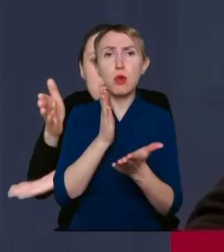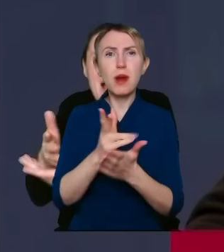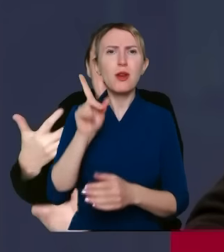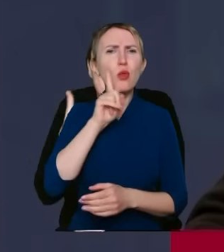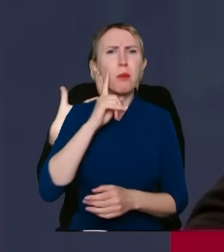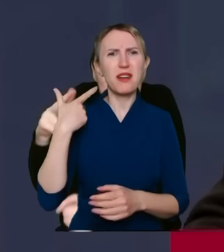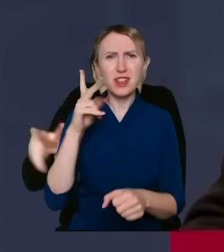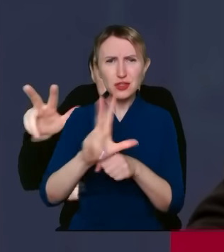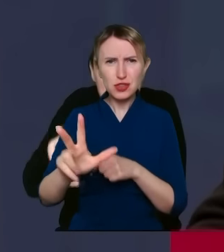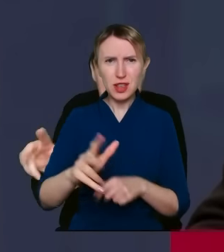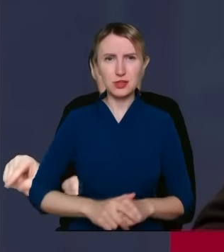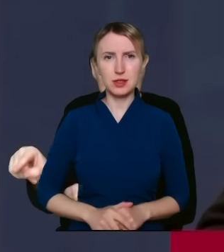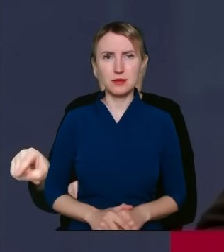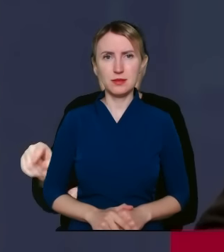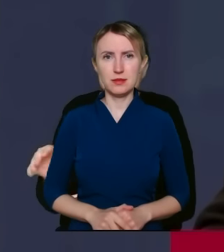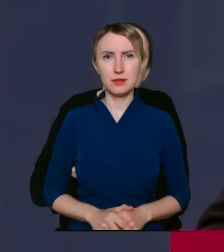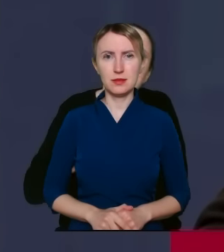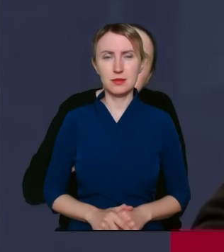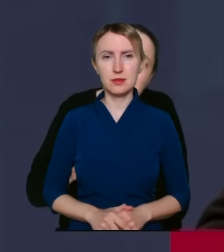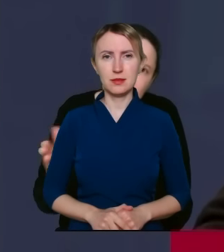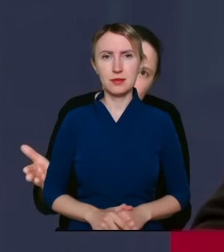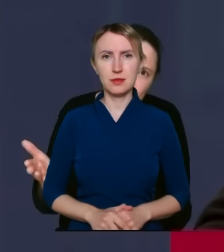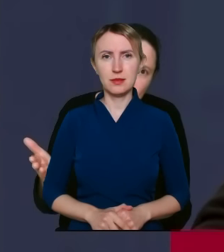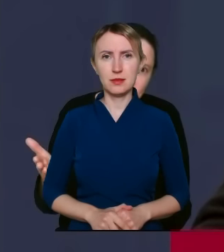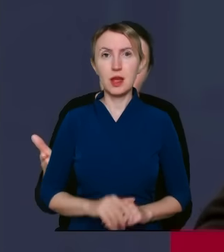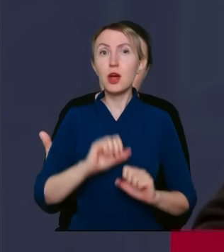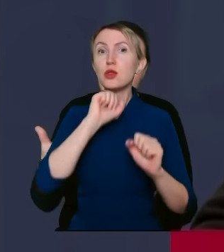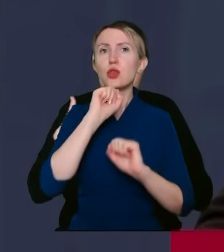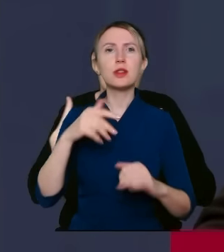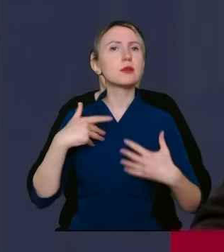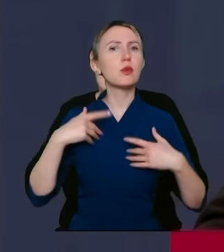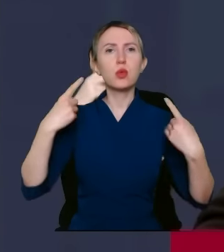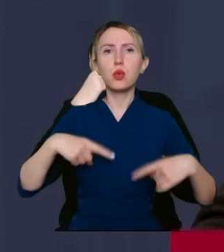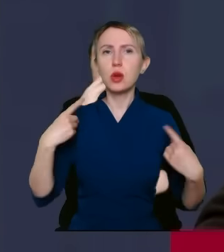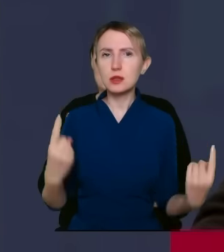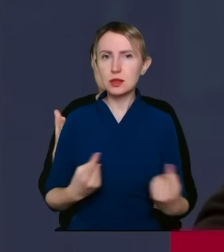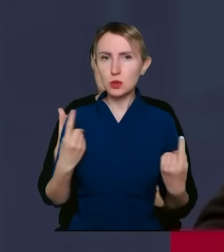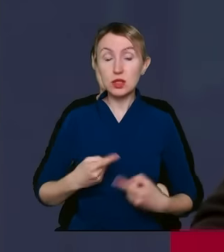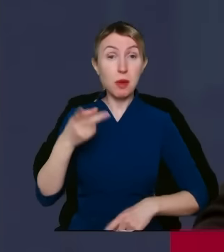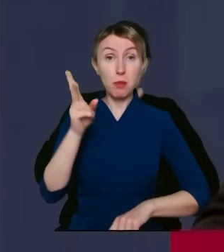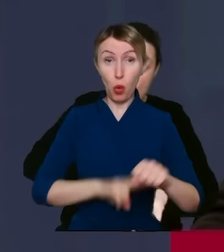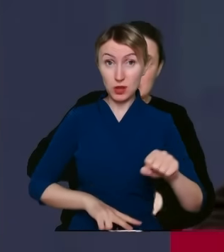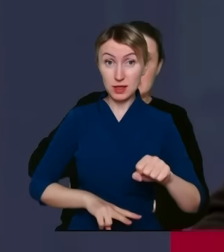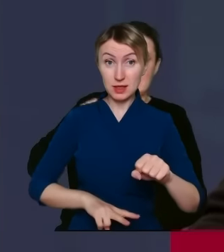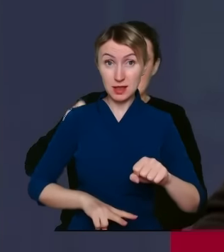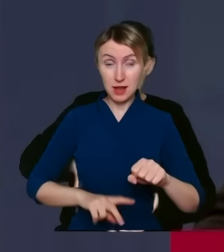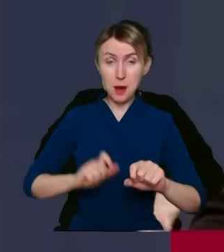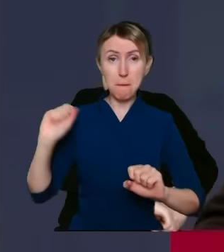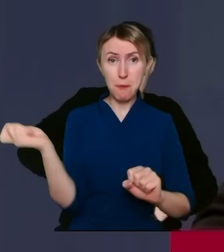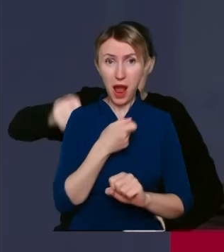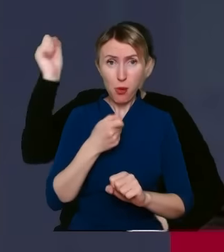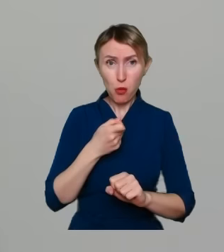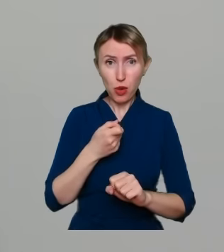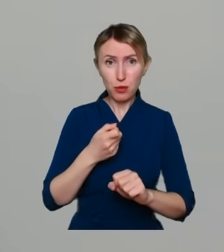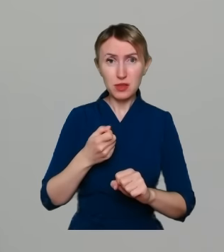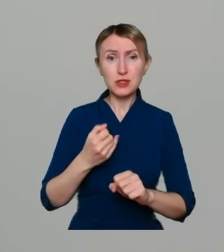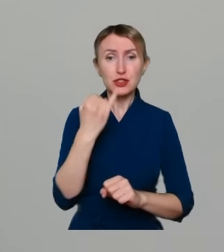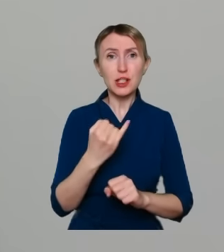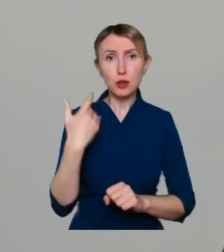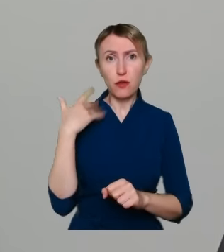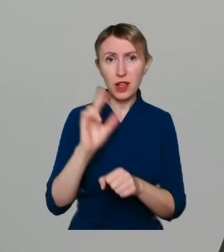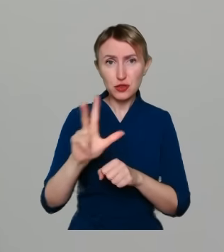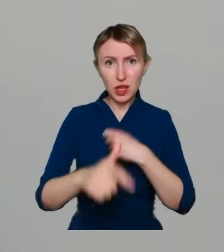13-letni Przepraszam bardzo nigdy w życiu nie doszło do takiej sytuacji żeby policjant pałą bił dzieciaka 13-letniego